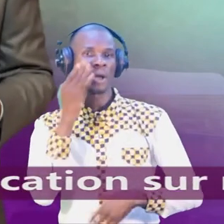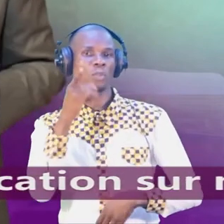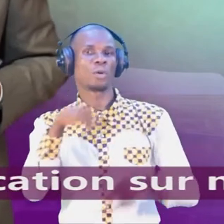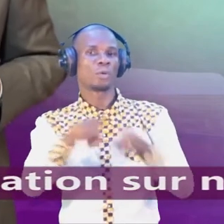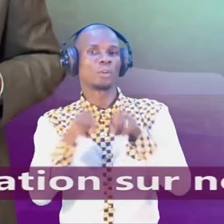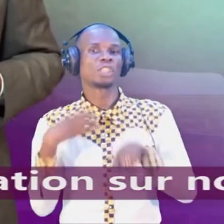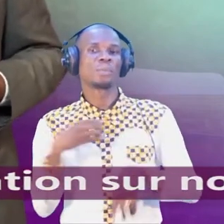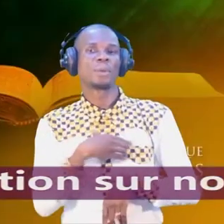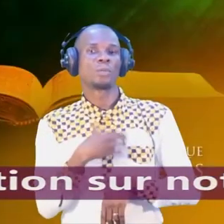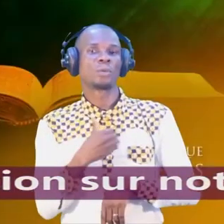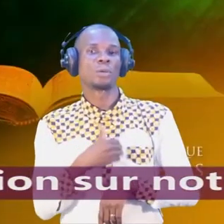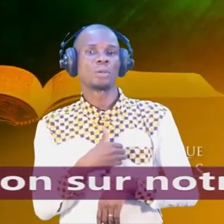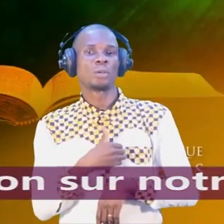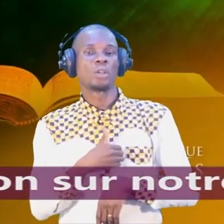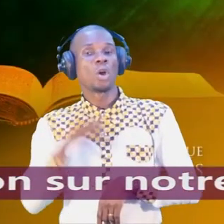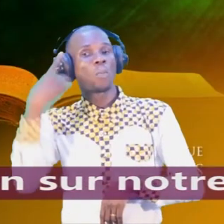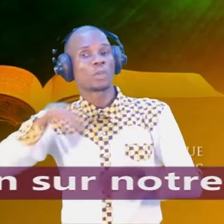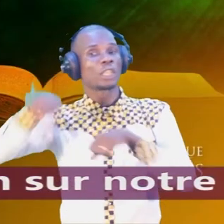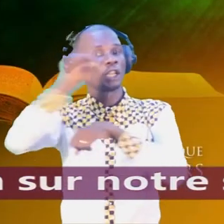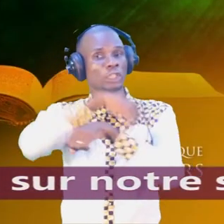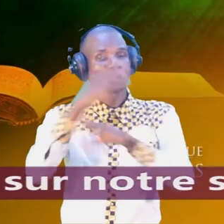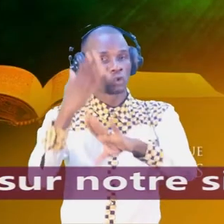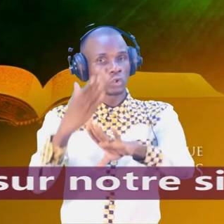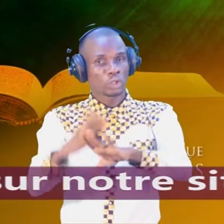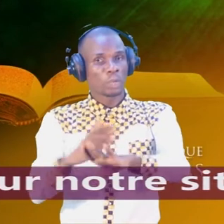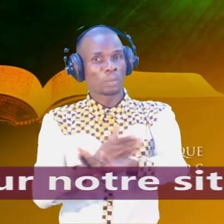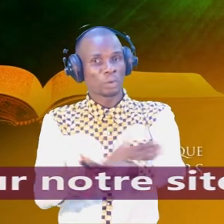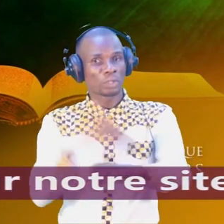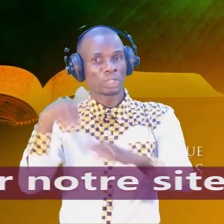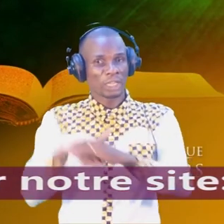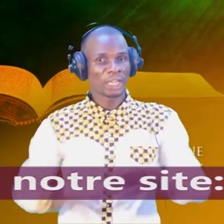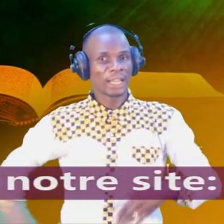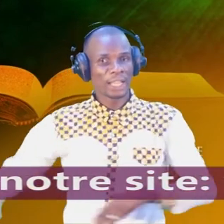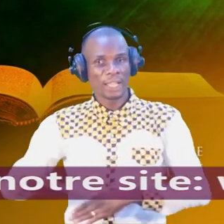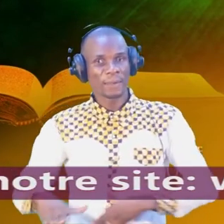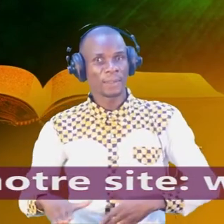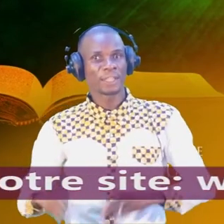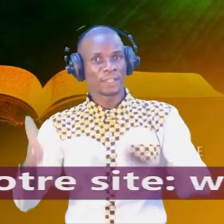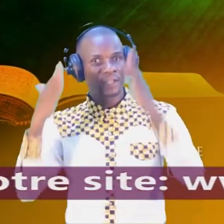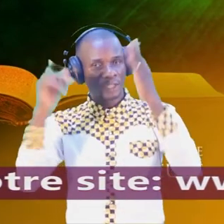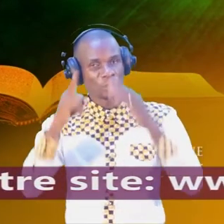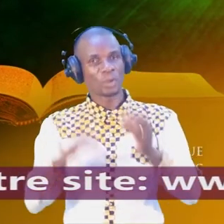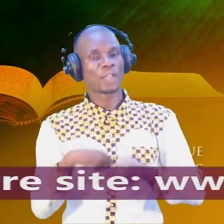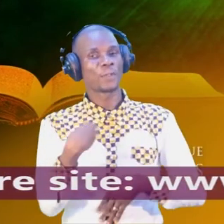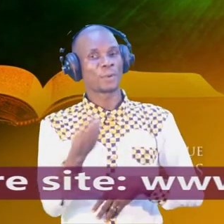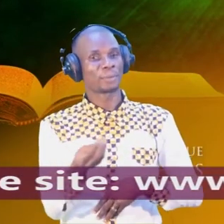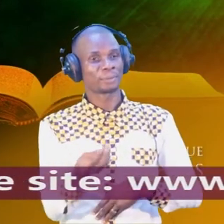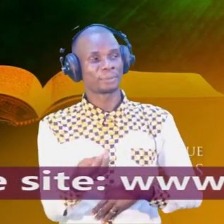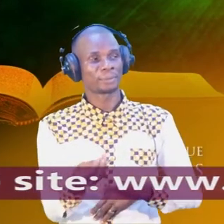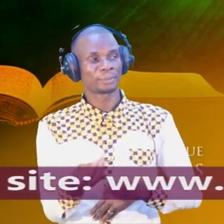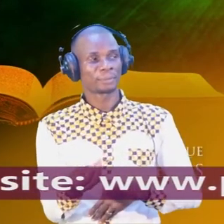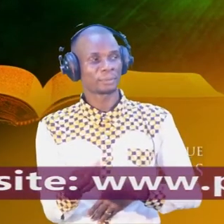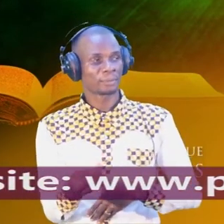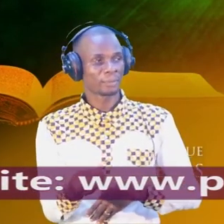la 12, waheshimu baba yako na mama yako. Siku zako zipate kuwa nyingi katika